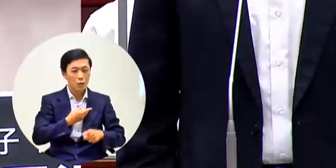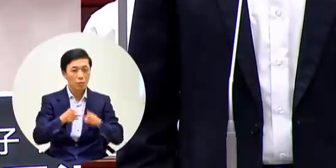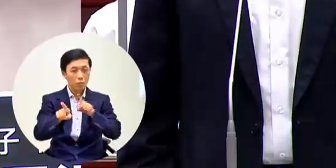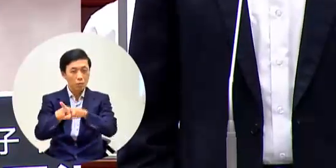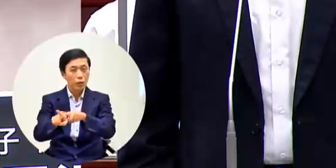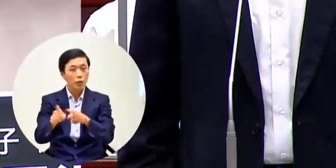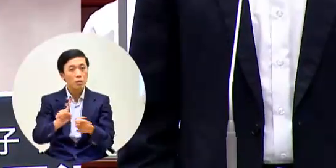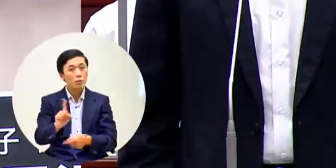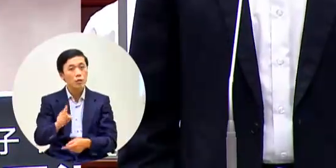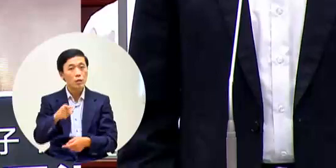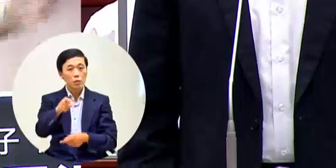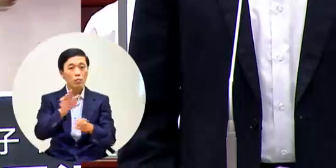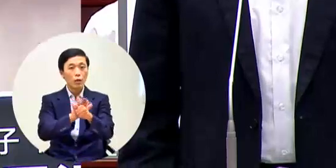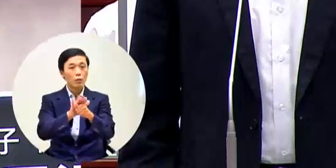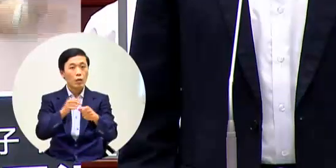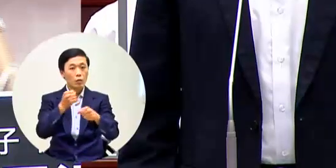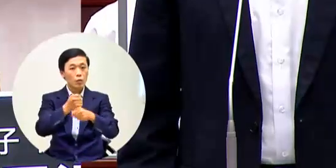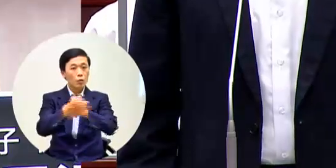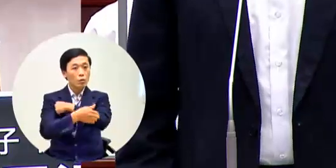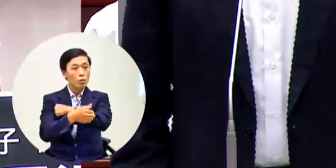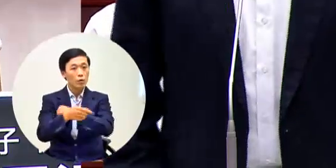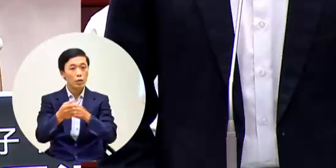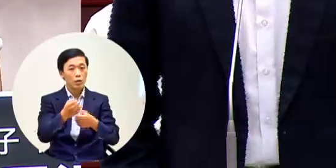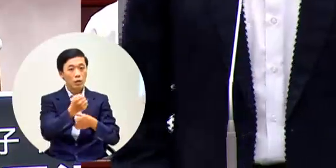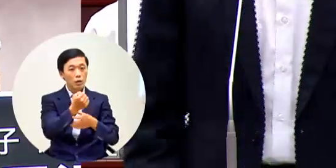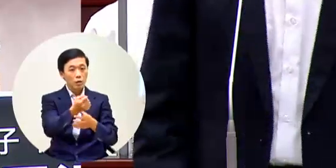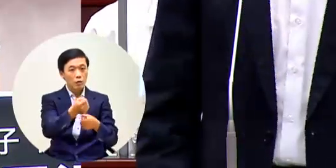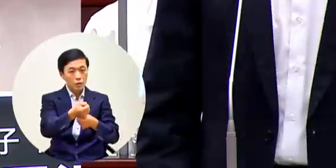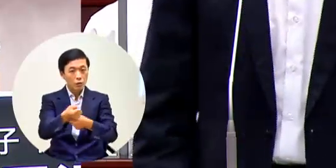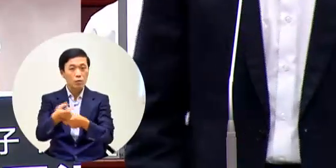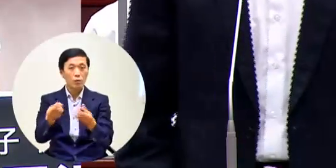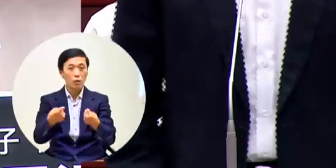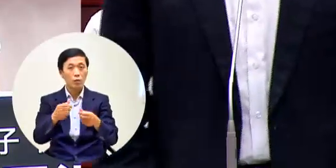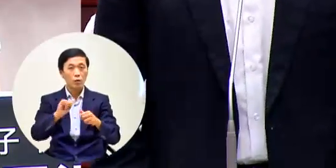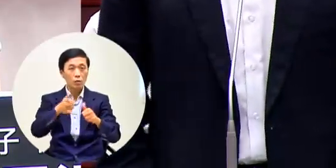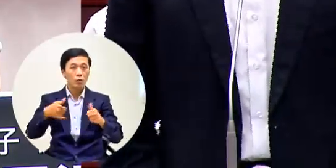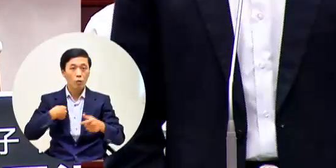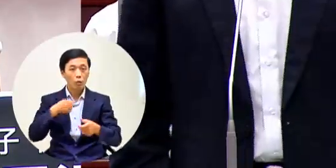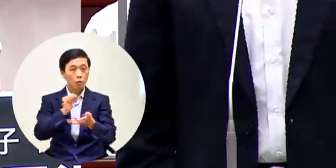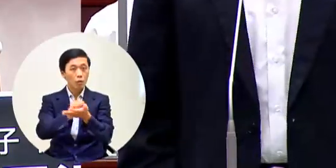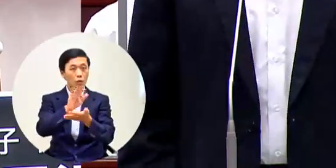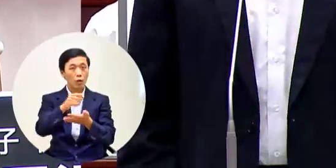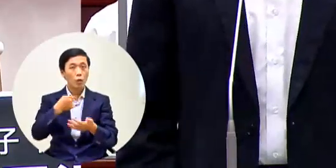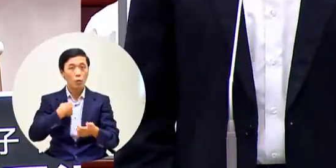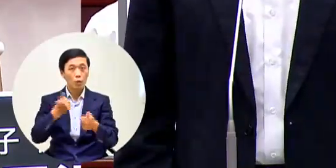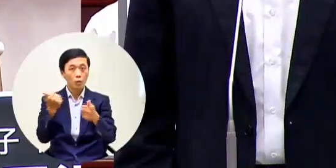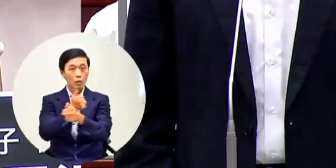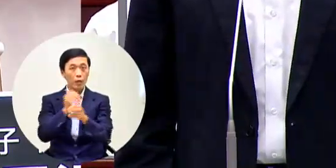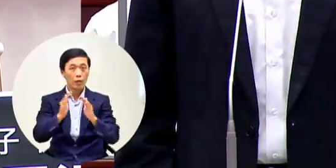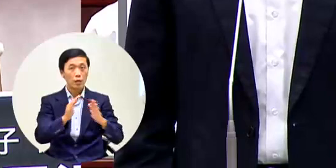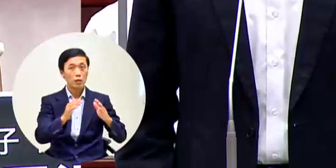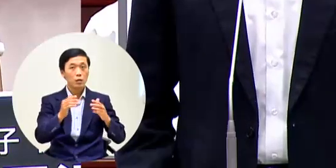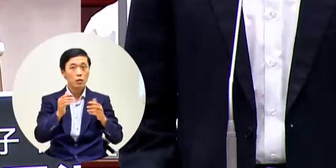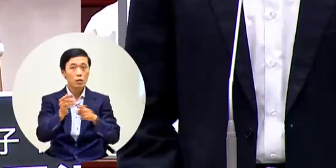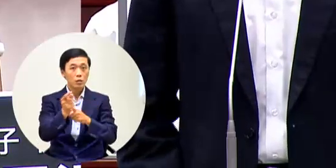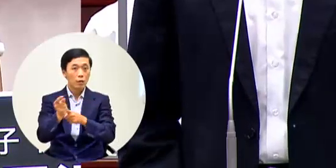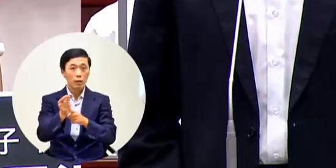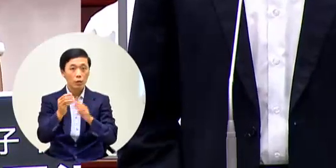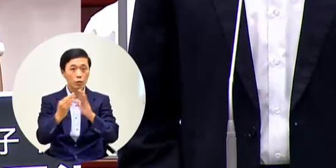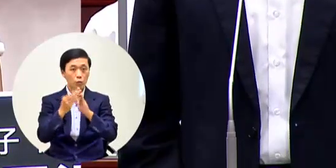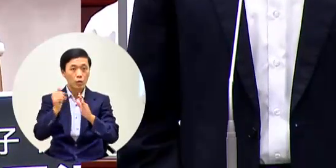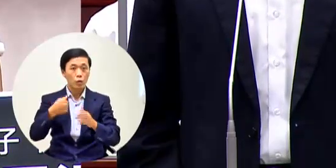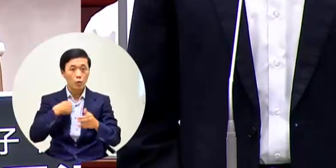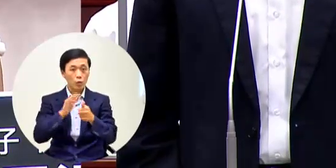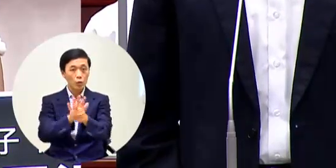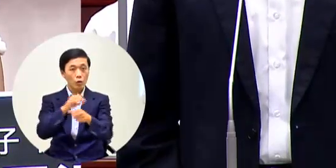去争取啊！局长， 报告议员哈，是我代理消防局局长，我就推动我们本局一个